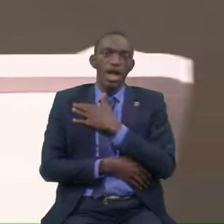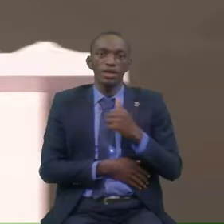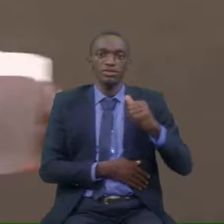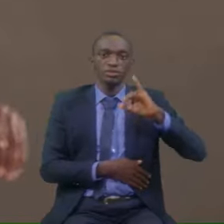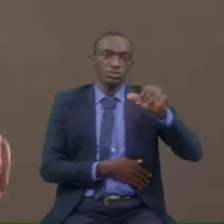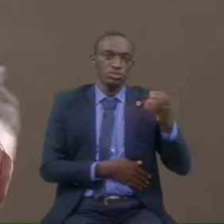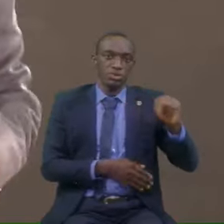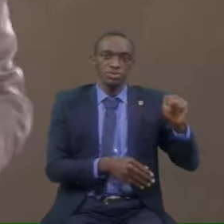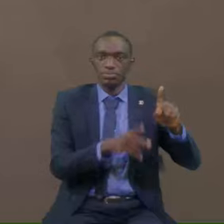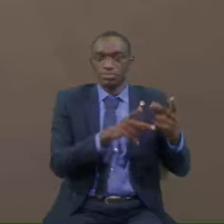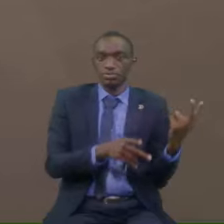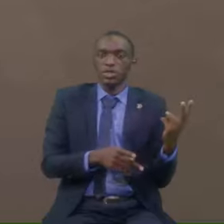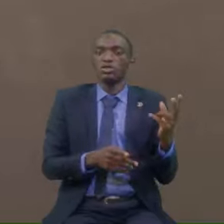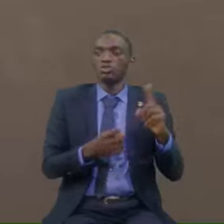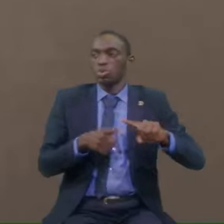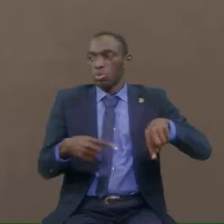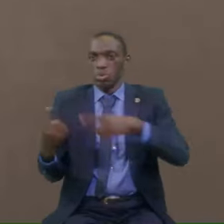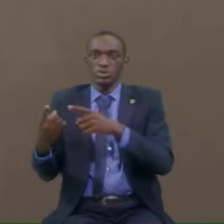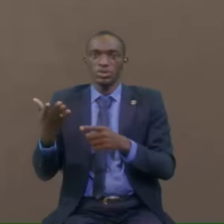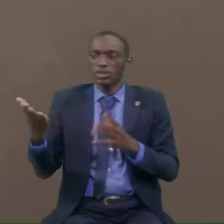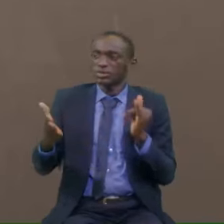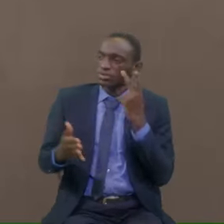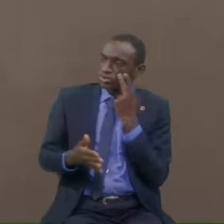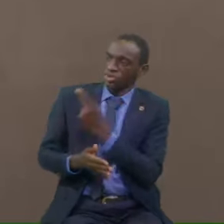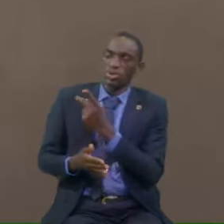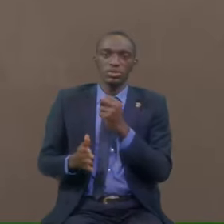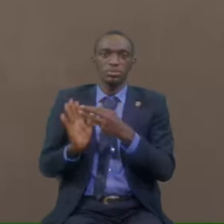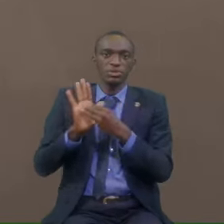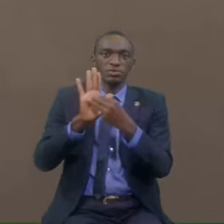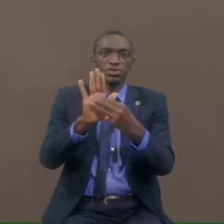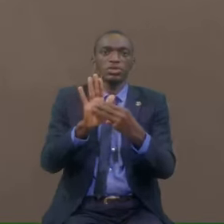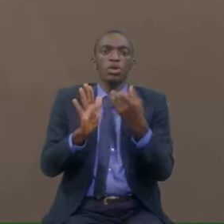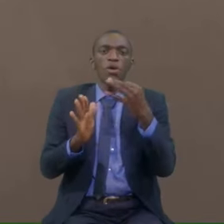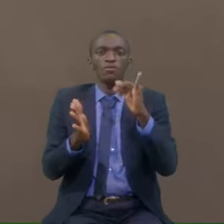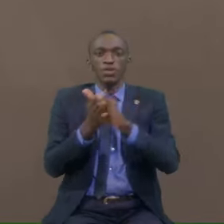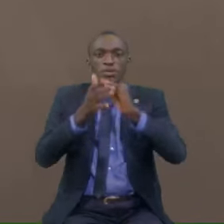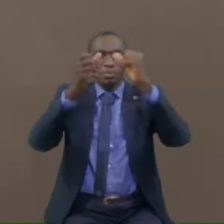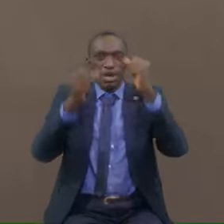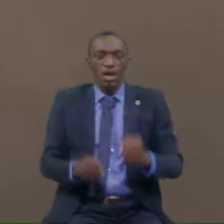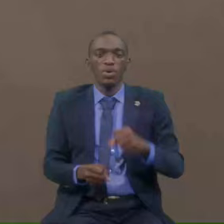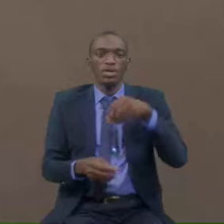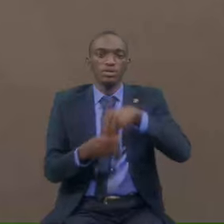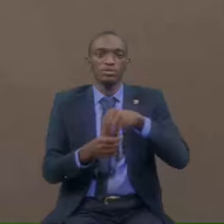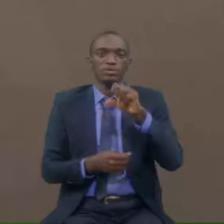de cette puissance en Samarie. Maintenant, ils se sont